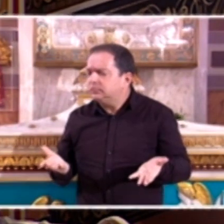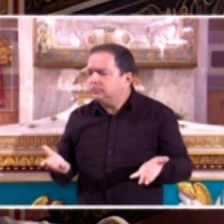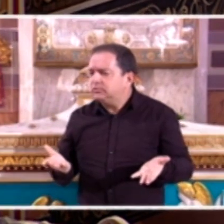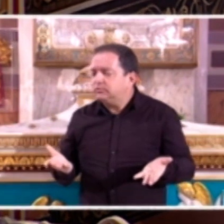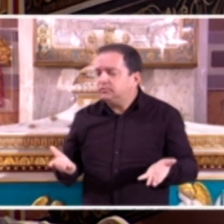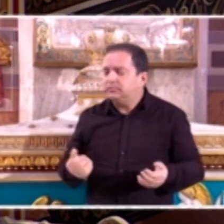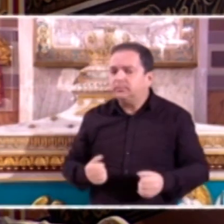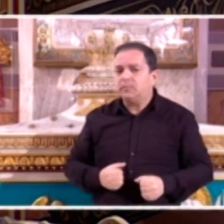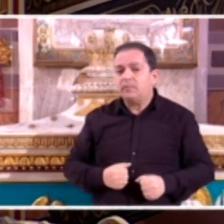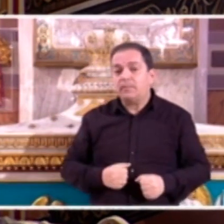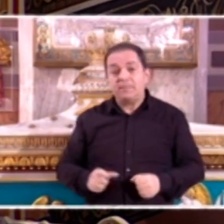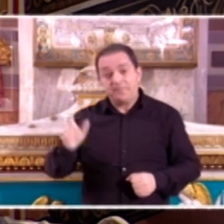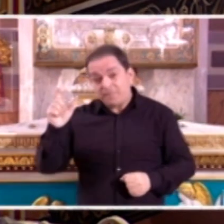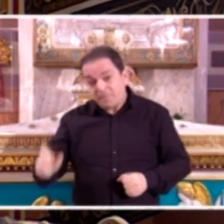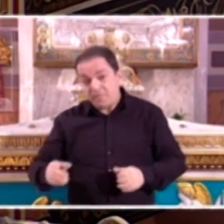ήταν αυτά.